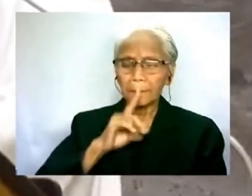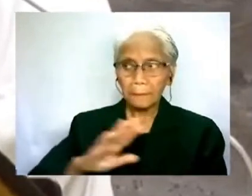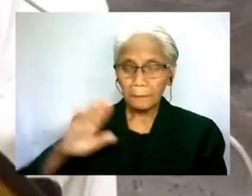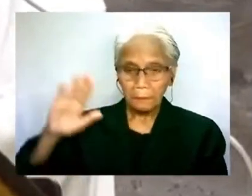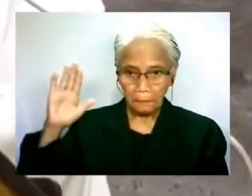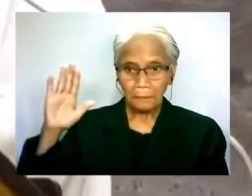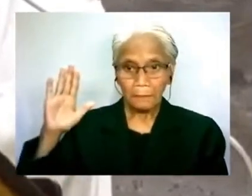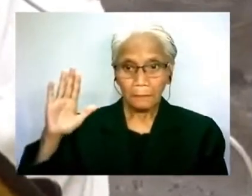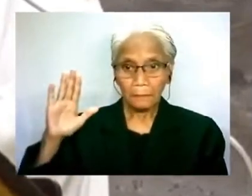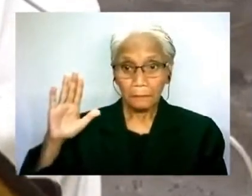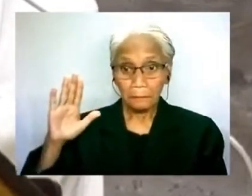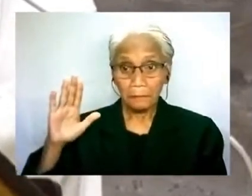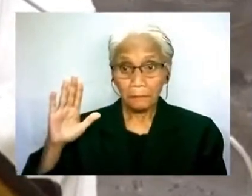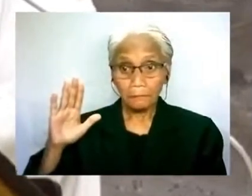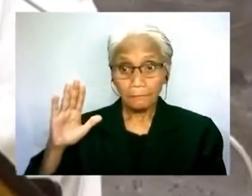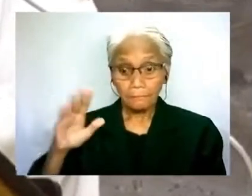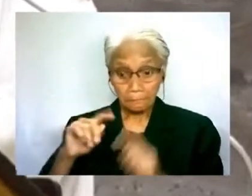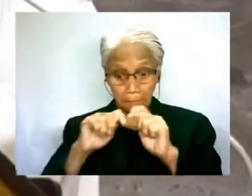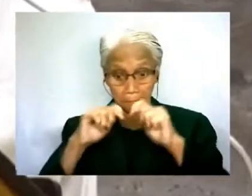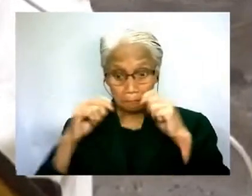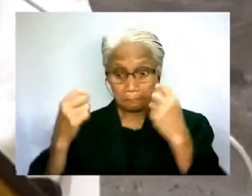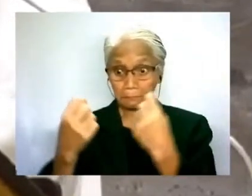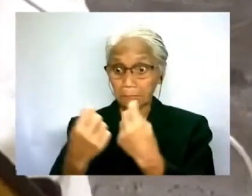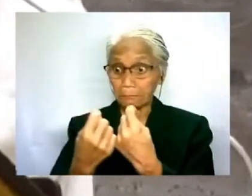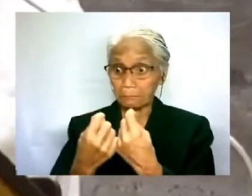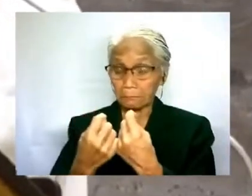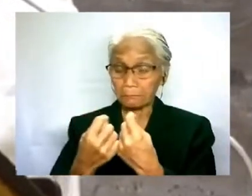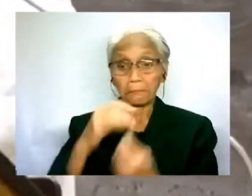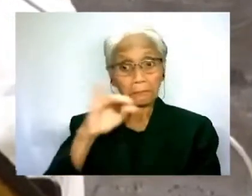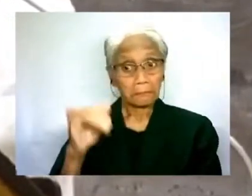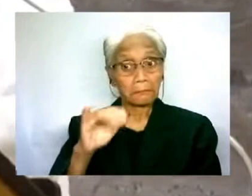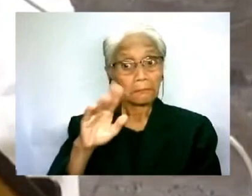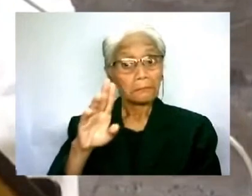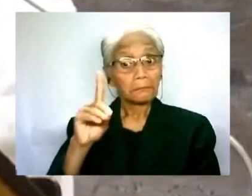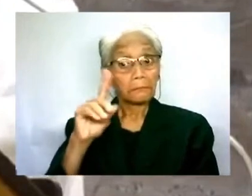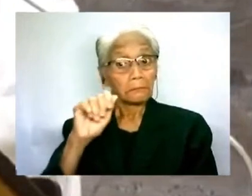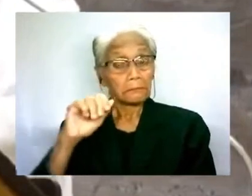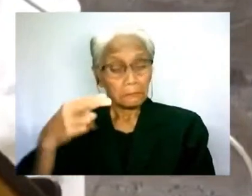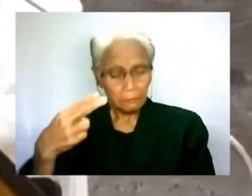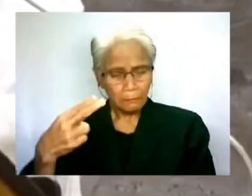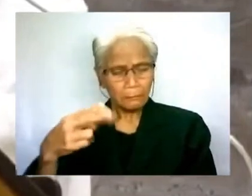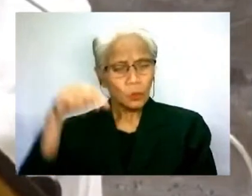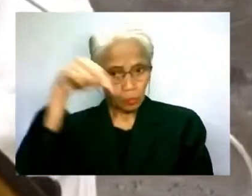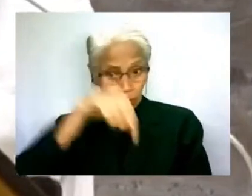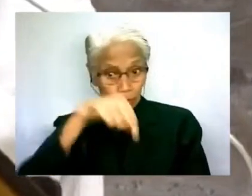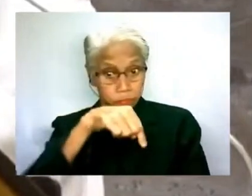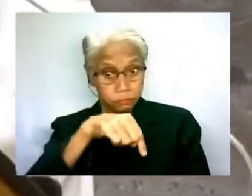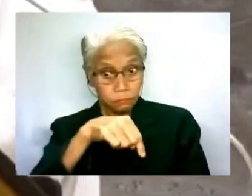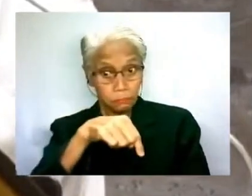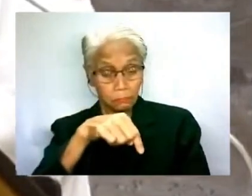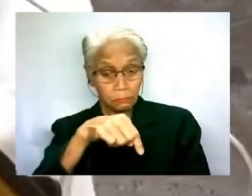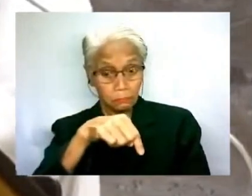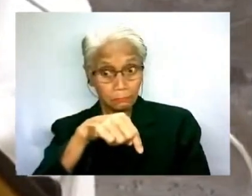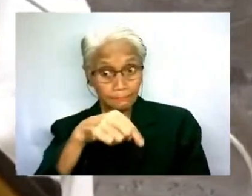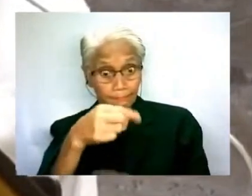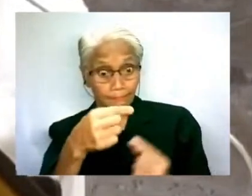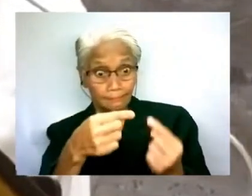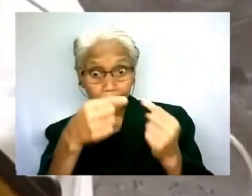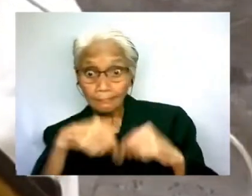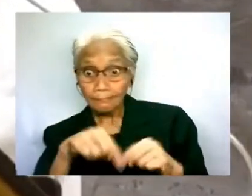sa tribo ni Juda, doon ay manggagaling ang isang